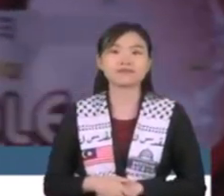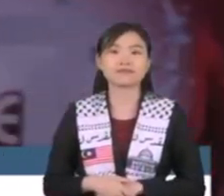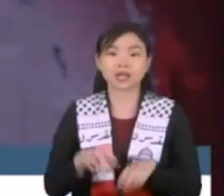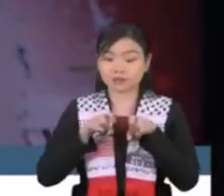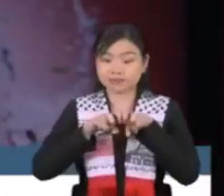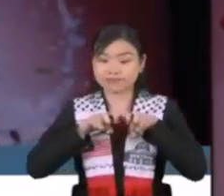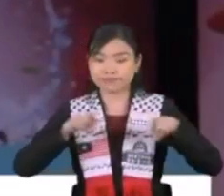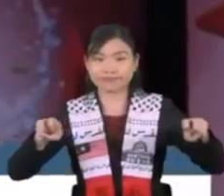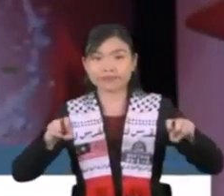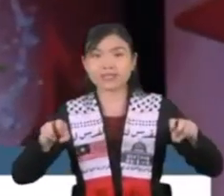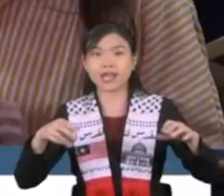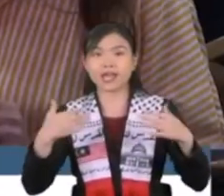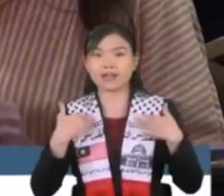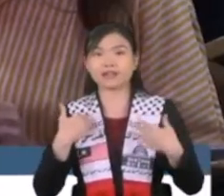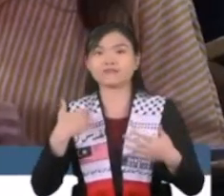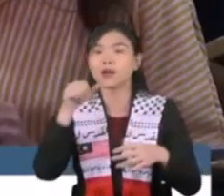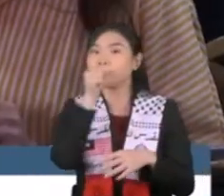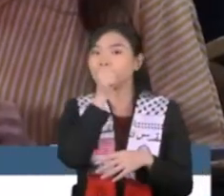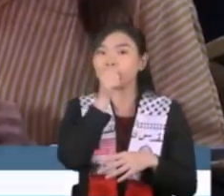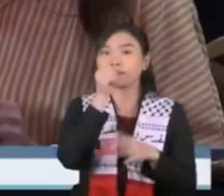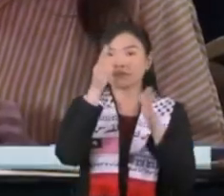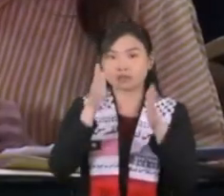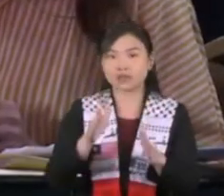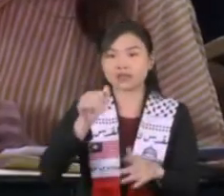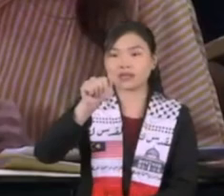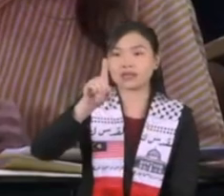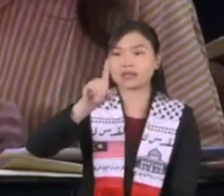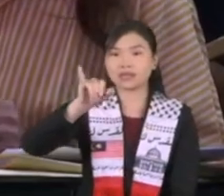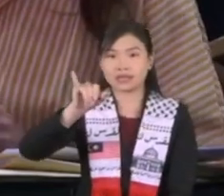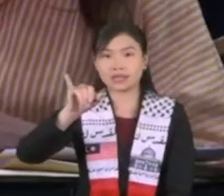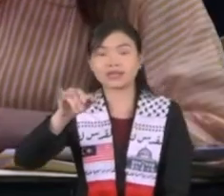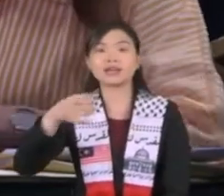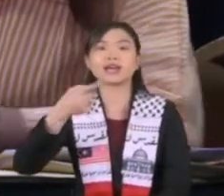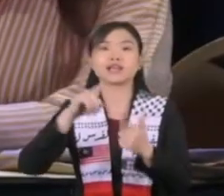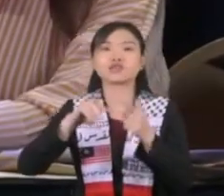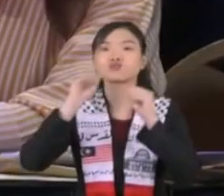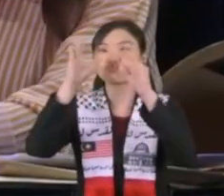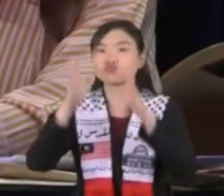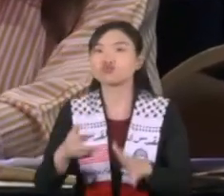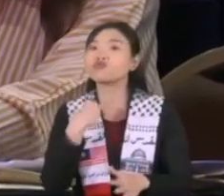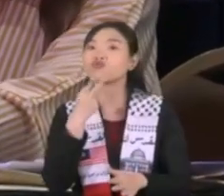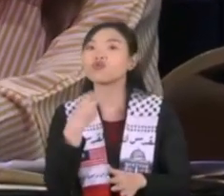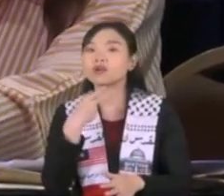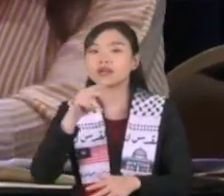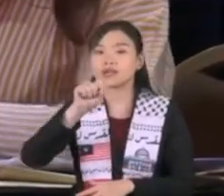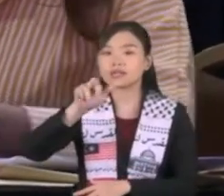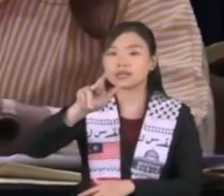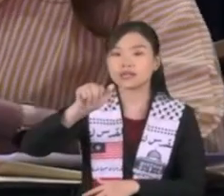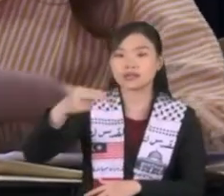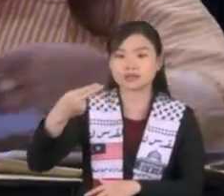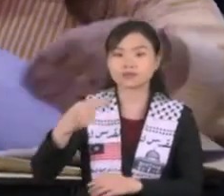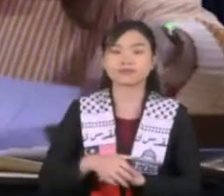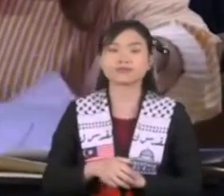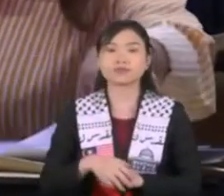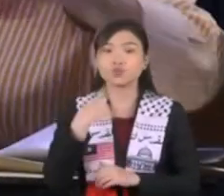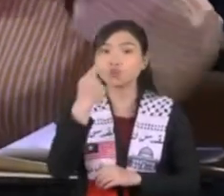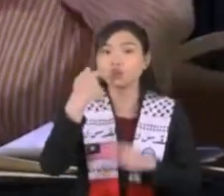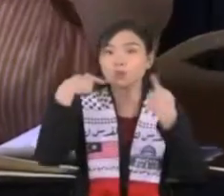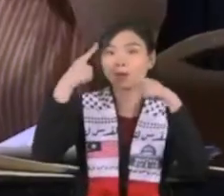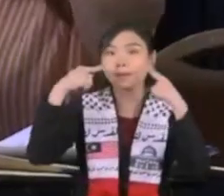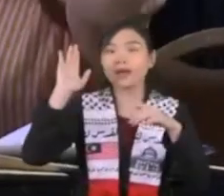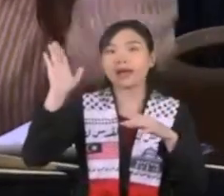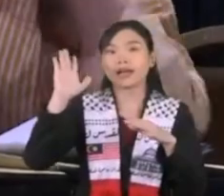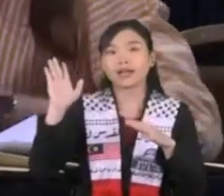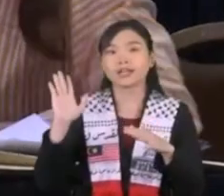Panel juri dibarisi penyanyi dan komposer Adi Six Sense serta guru vokal Sarah Ismail. Mereka yang berjaya akan berhentap